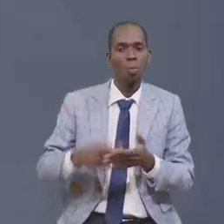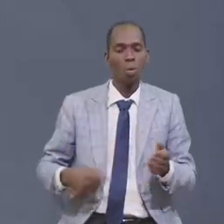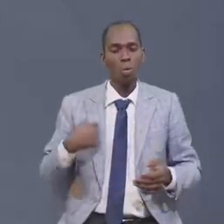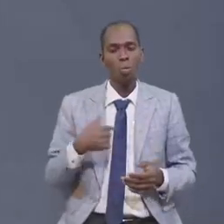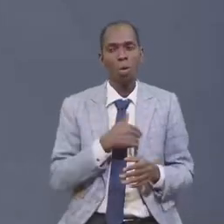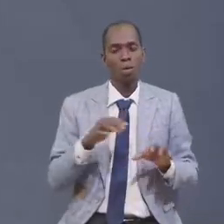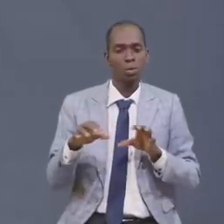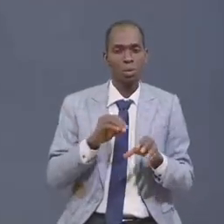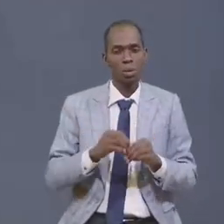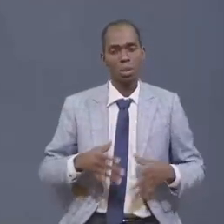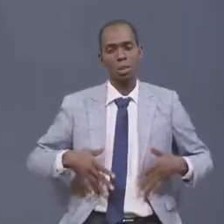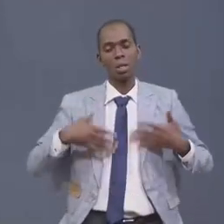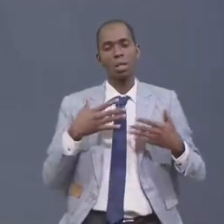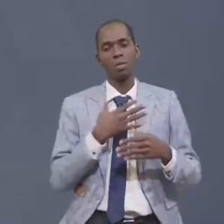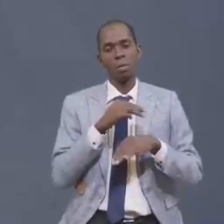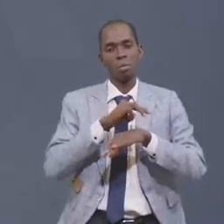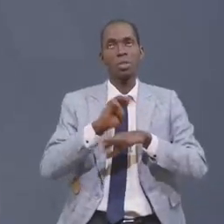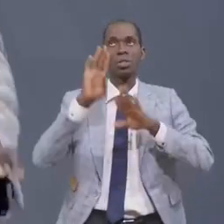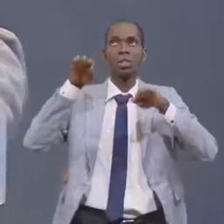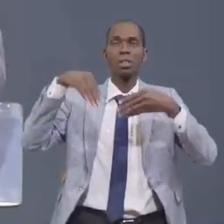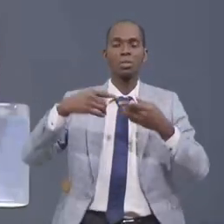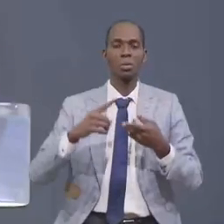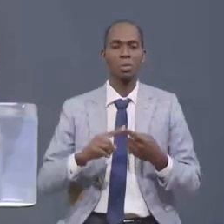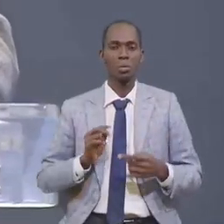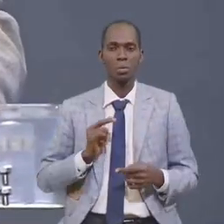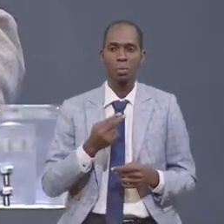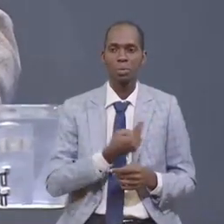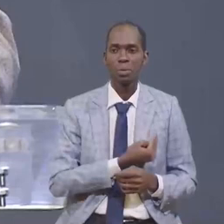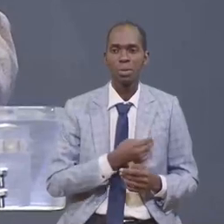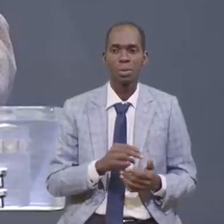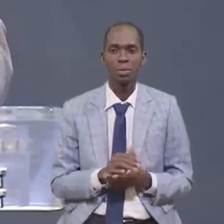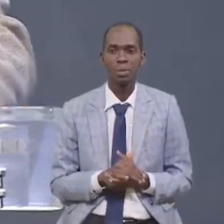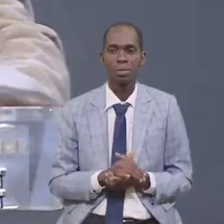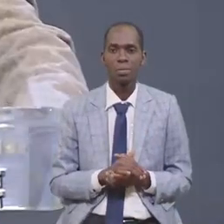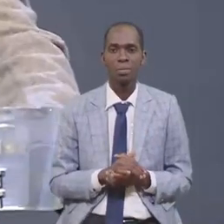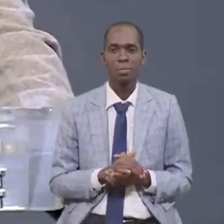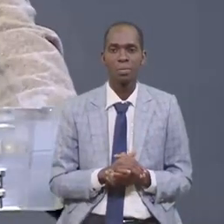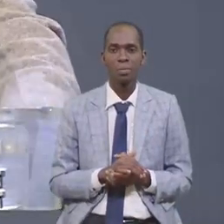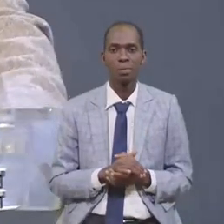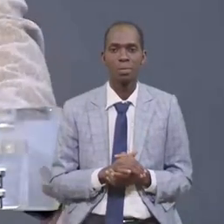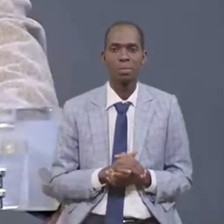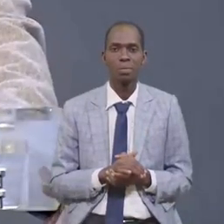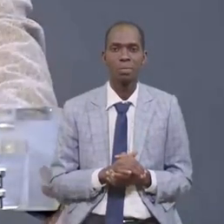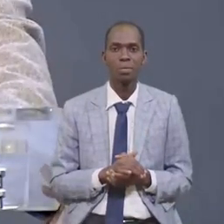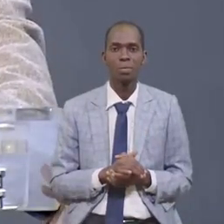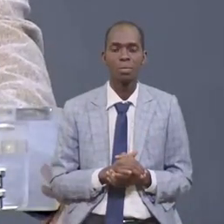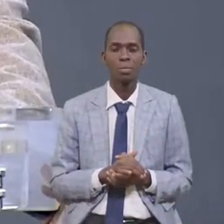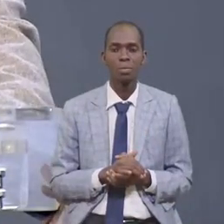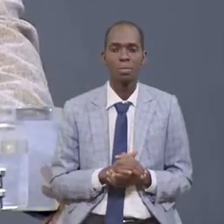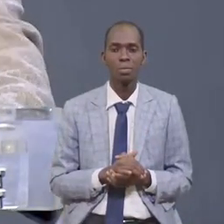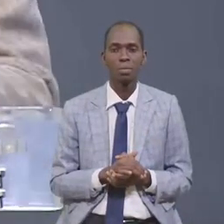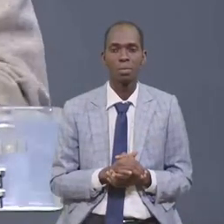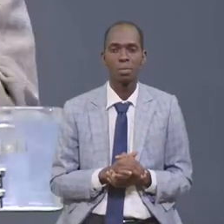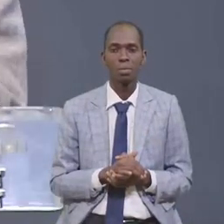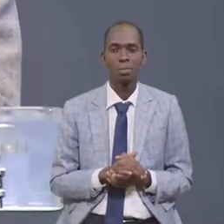nous parlons de celui qui nous a créé, qui nous a envoyé, qui nous a appelé, et de celui à qui nous allons rendre compte lorsque nous aurons tout fini sur la